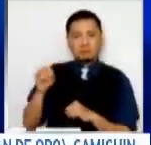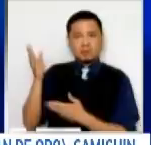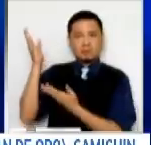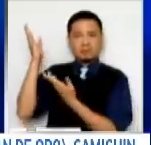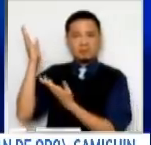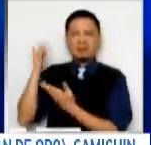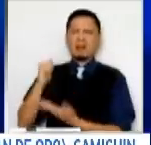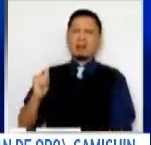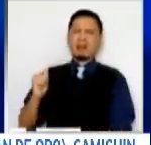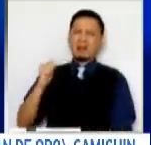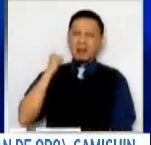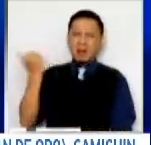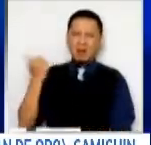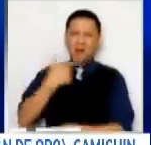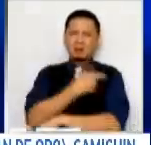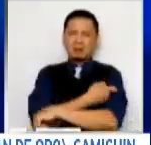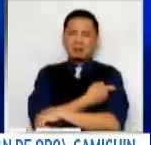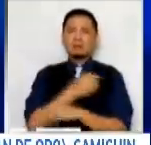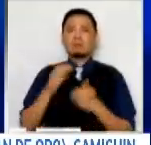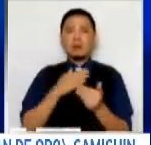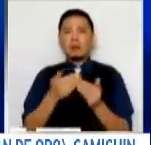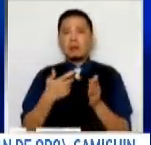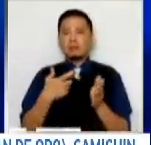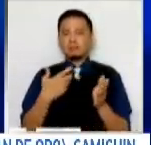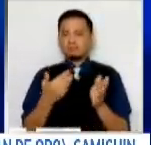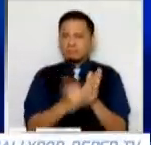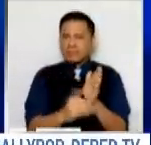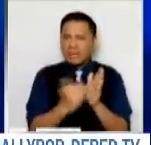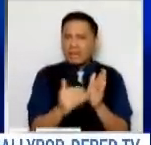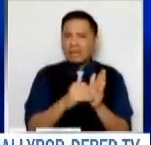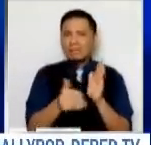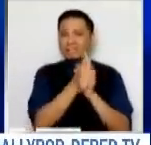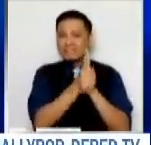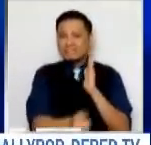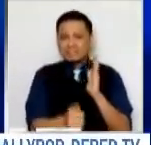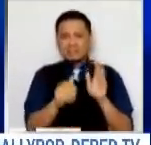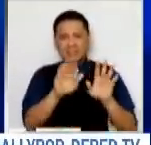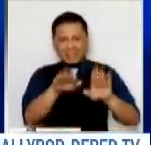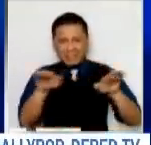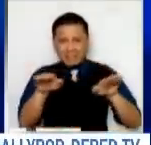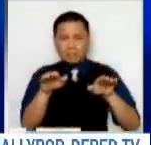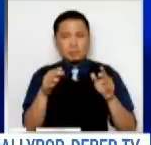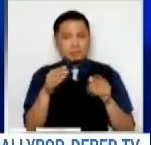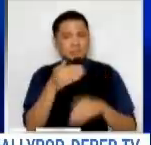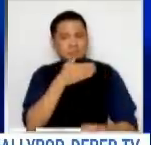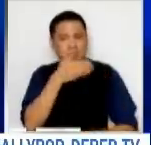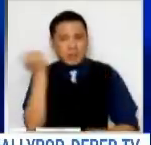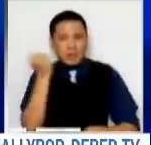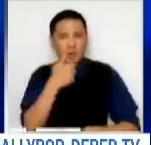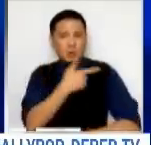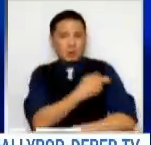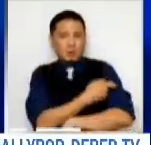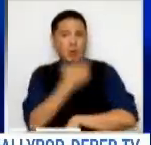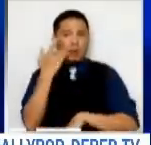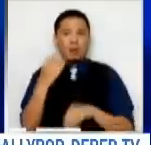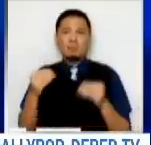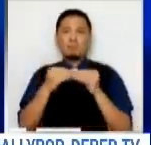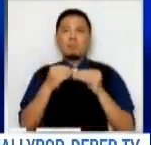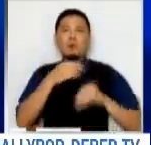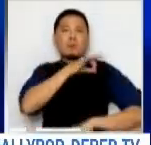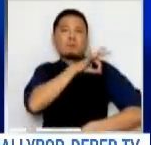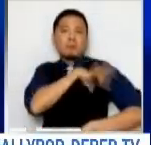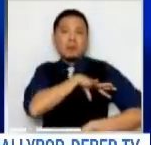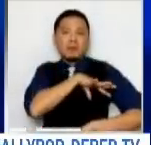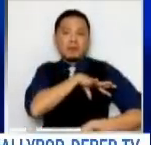na paulit-ulit ang sabi ng mga eksperto na di hamak na mas malaki ang benepisyo ng mga bakuna kumpara sa risks nito.